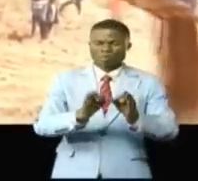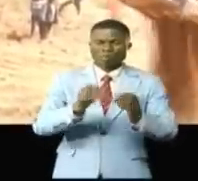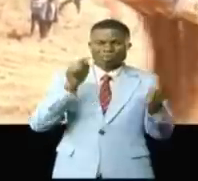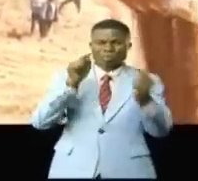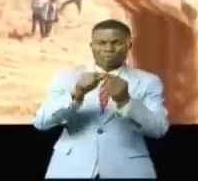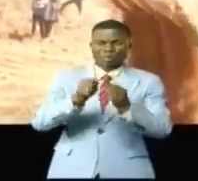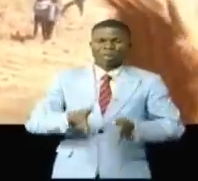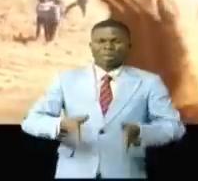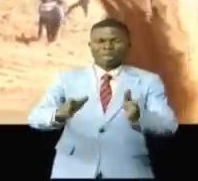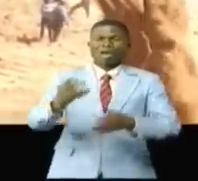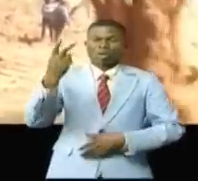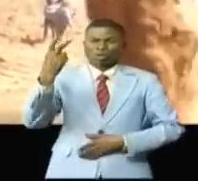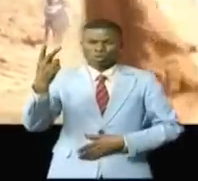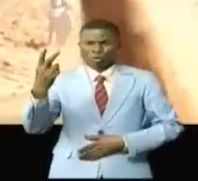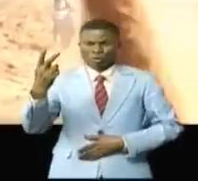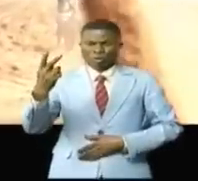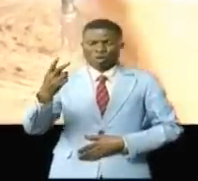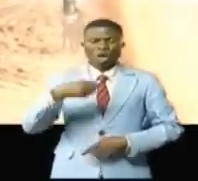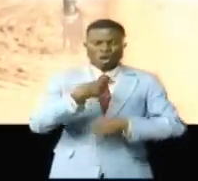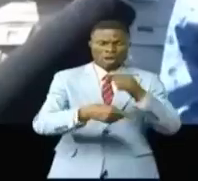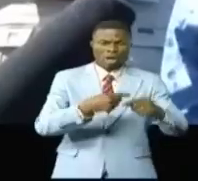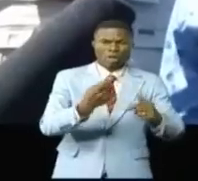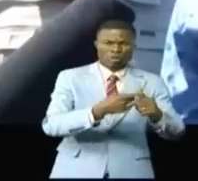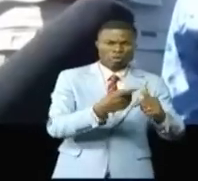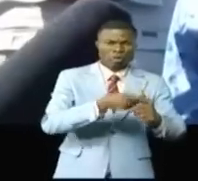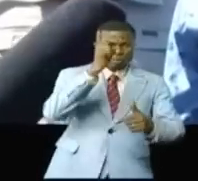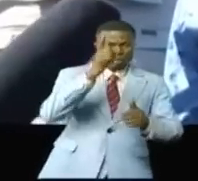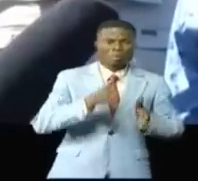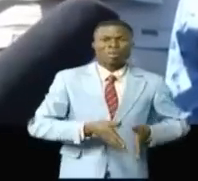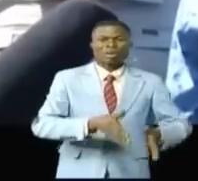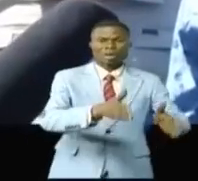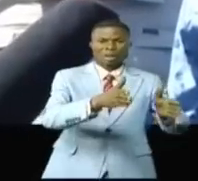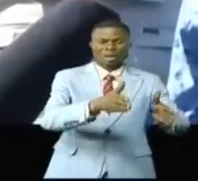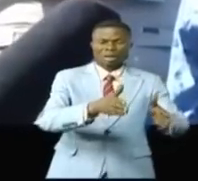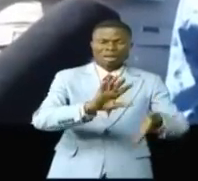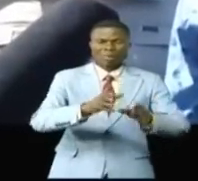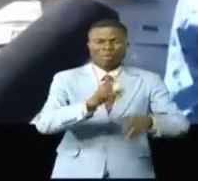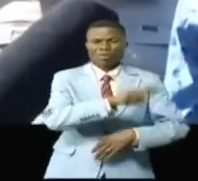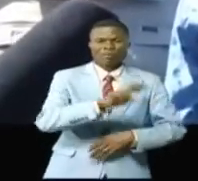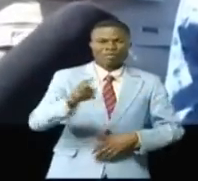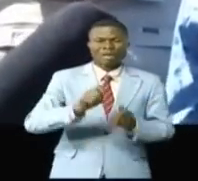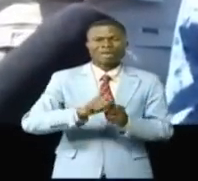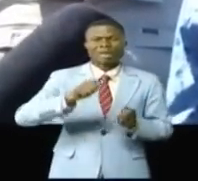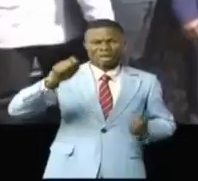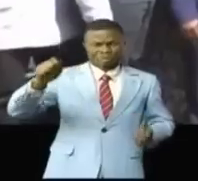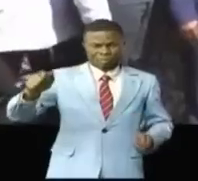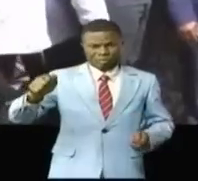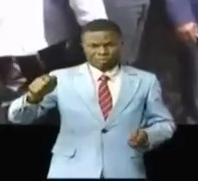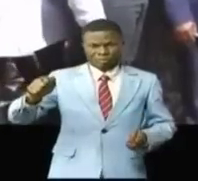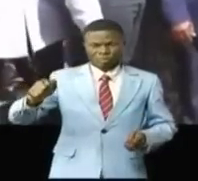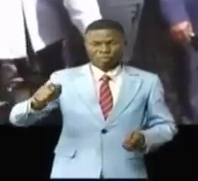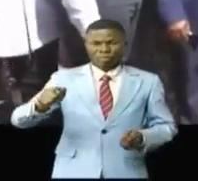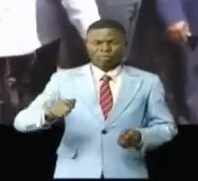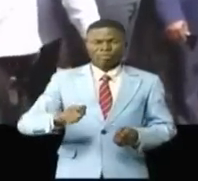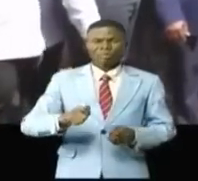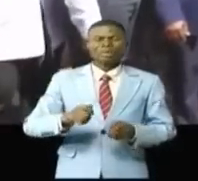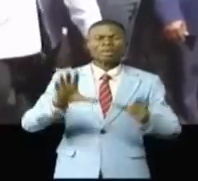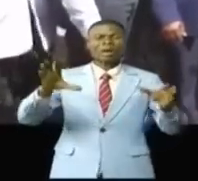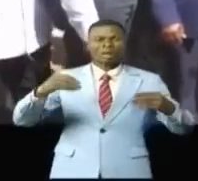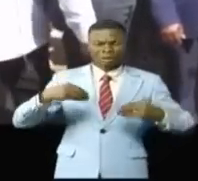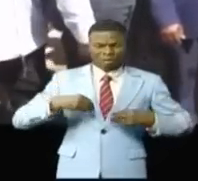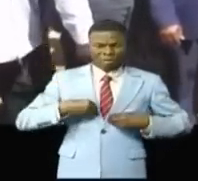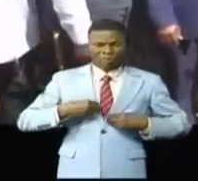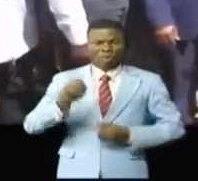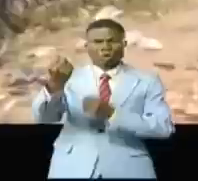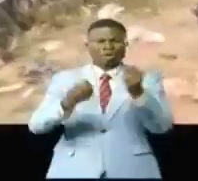deux routes de contournement, mais nous venons de commencer d'abord avec une route de plus ou moins 22 km et qui va accueillir les tracts qui